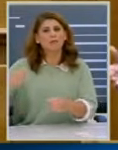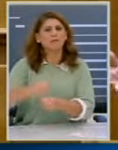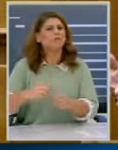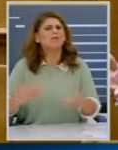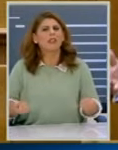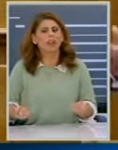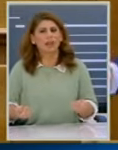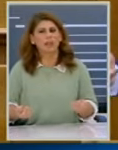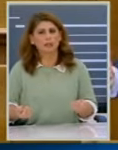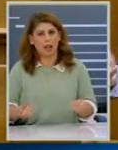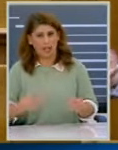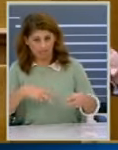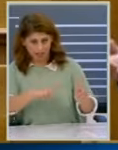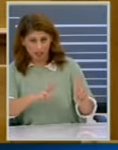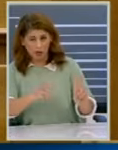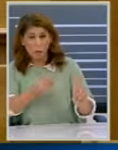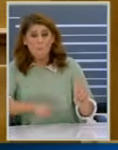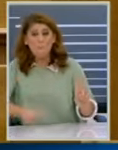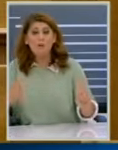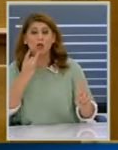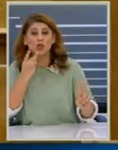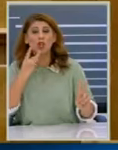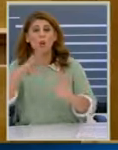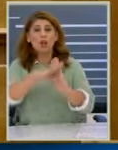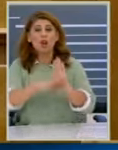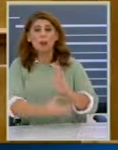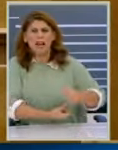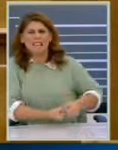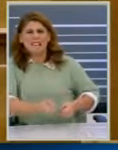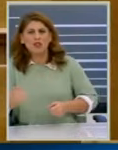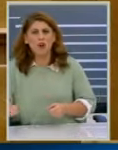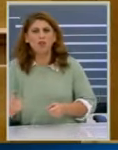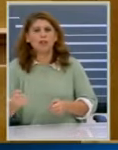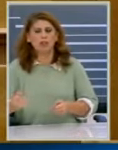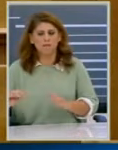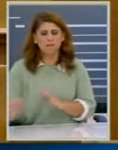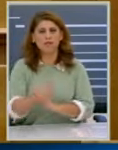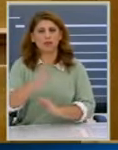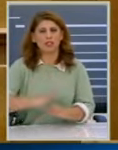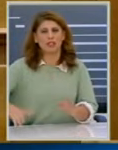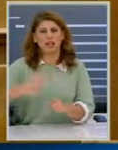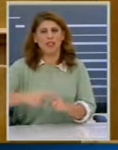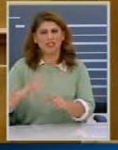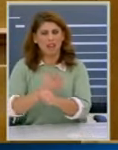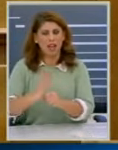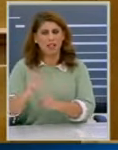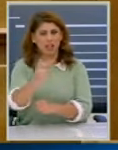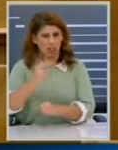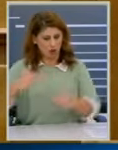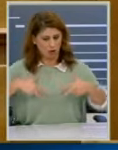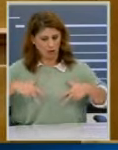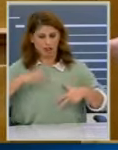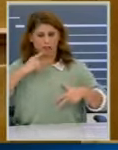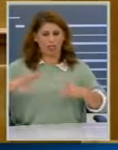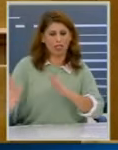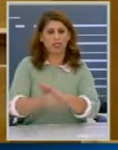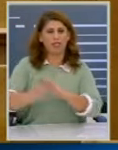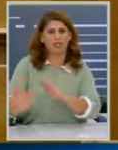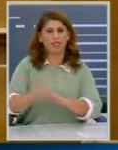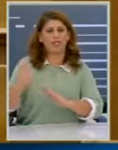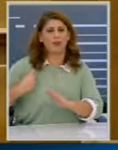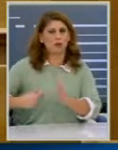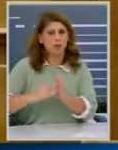υλοποιήσετε το πιο σκληρό πρόγραμμα λιτότητας που έχει δει ποτέ αυτή η χώρα. Διάλυση κοινωνικού κράτους, απολύσεις, ξεπούλημα της